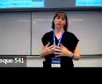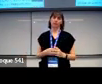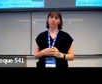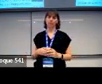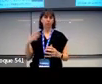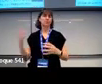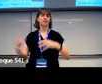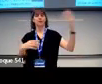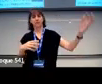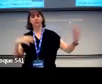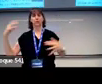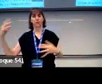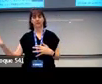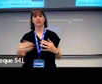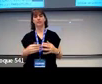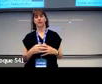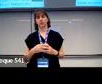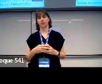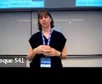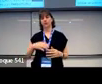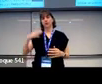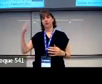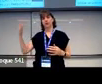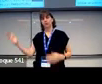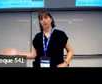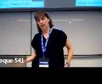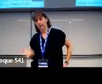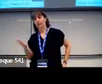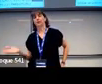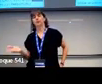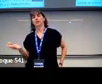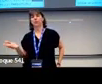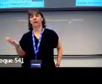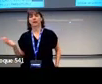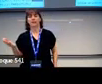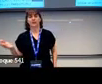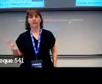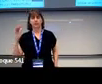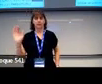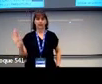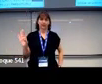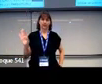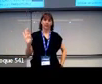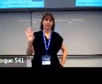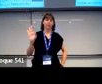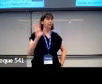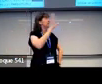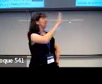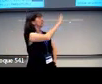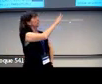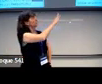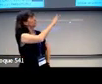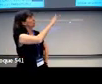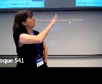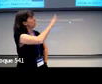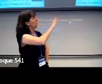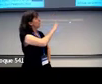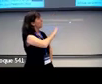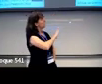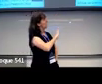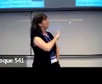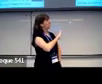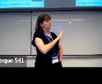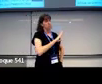avait tous les aspects, les figures, les activités H5P. Puis, on avait une révision par l'éditrice qui devait être la version finale numéro 3,